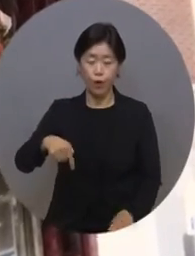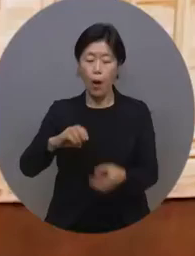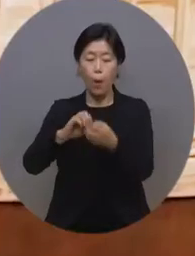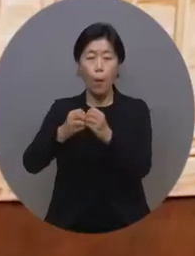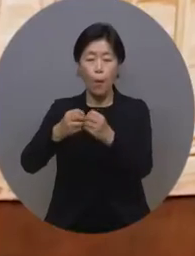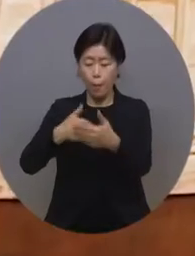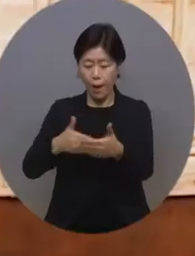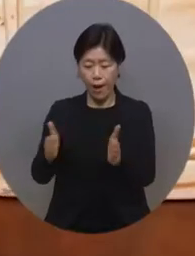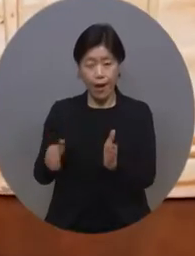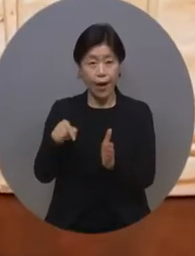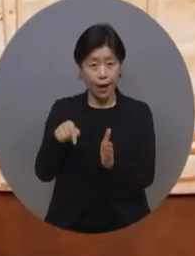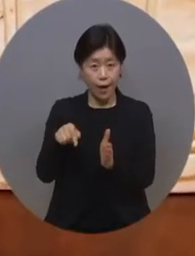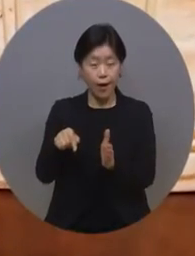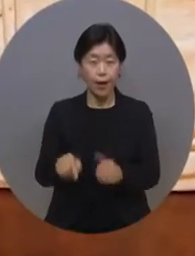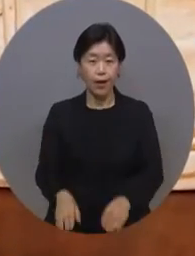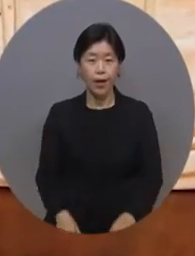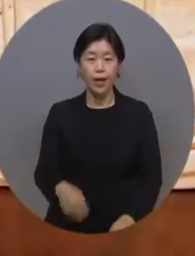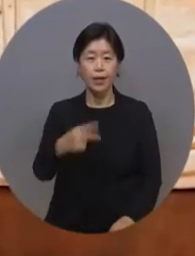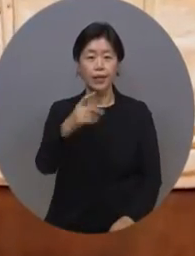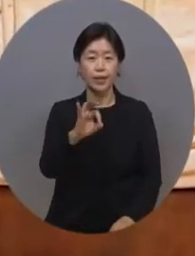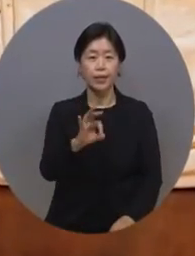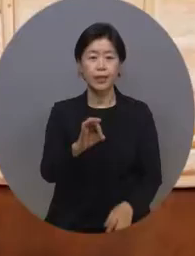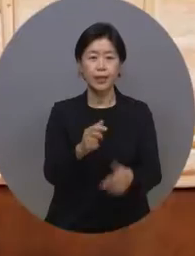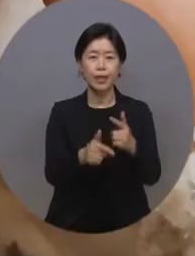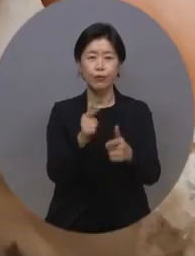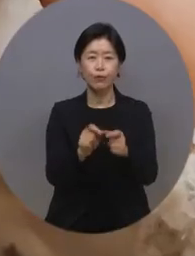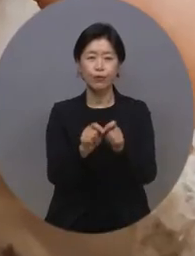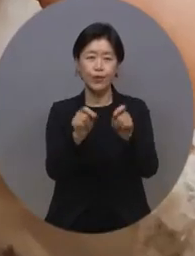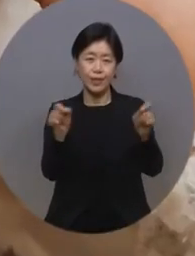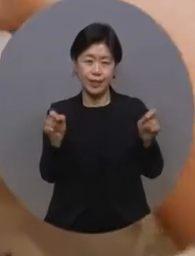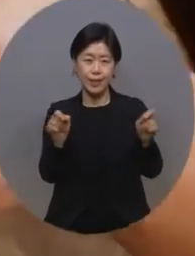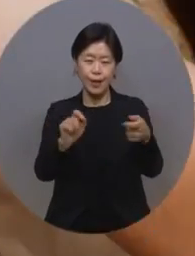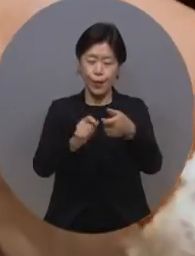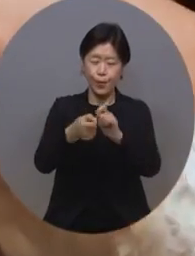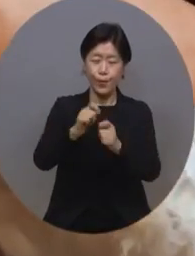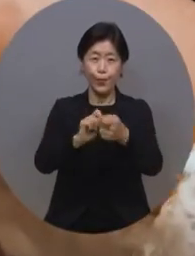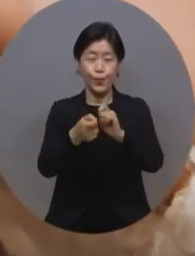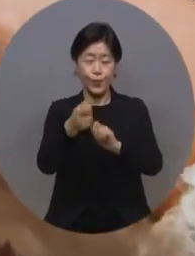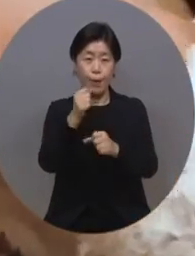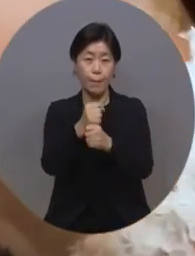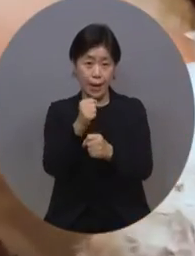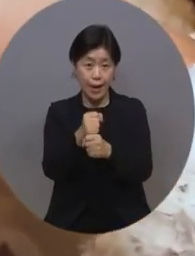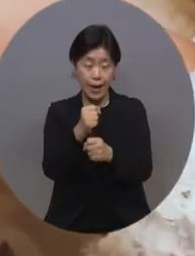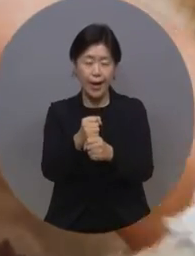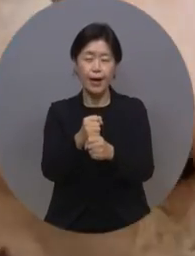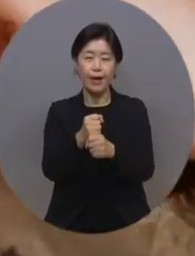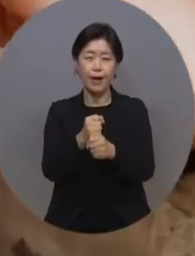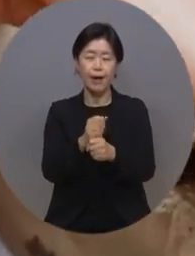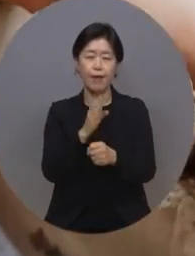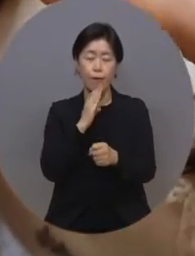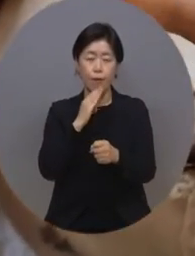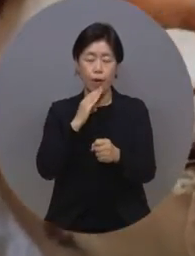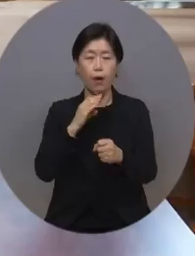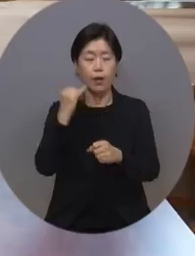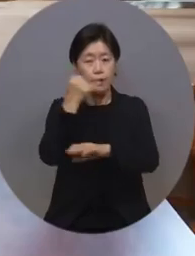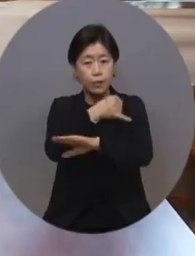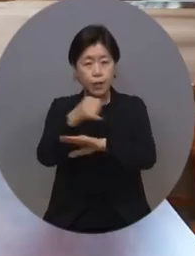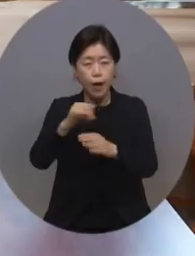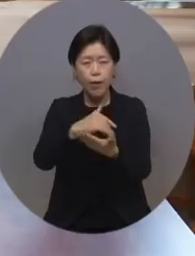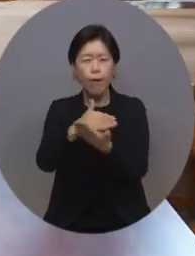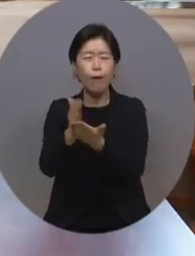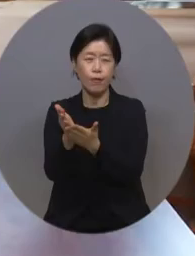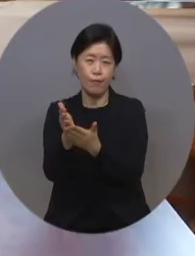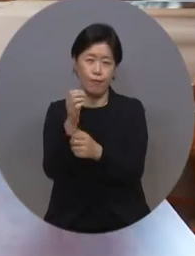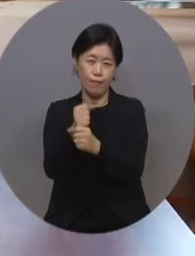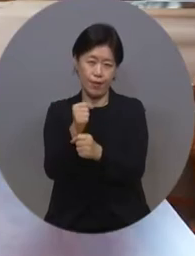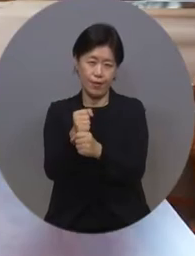공방에는 등나무 줄기를 이용해 섬세한 손끝으로 시간과 정성을 들여 다양한 디자인의 공예 작품을